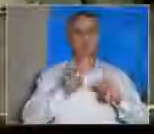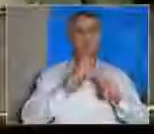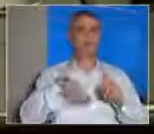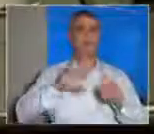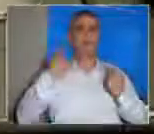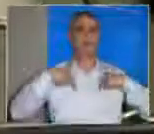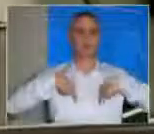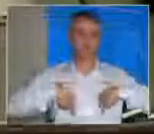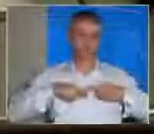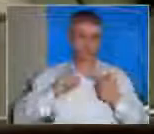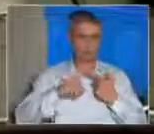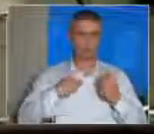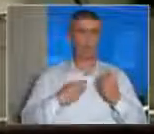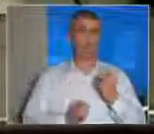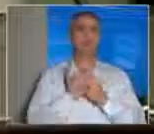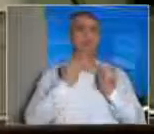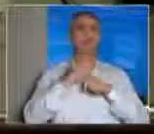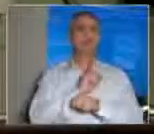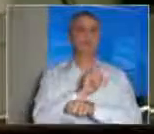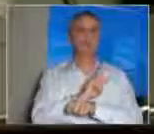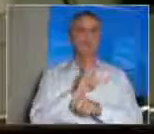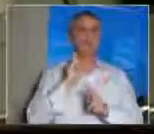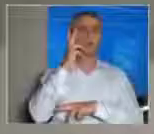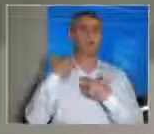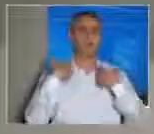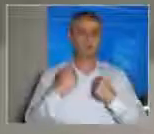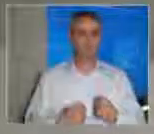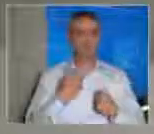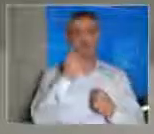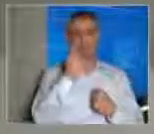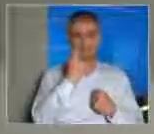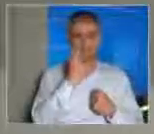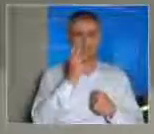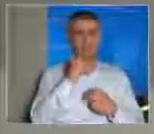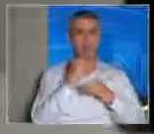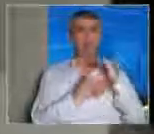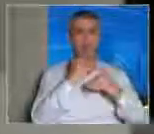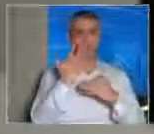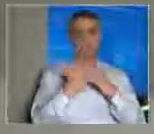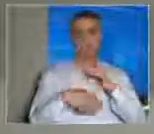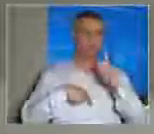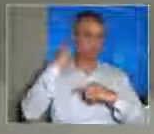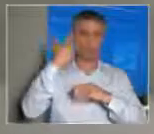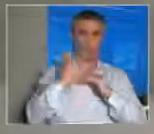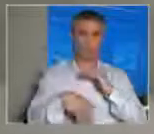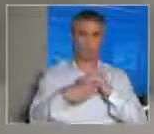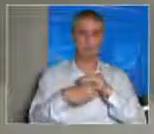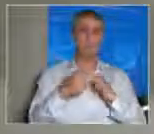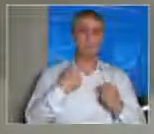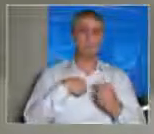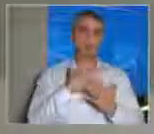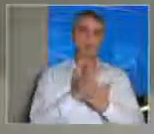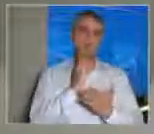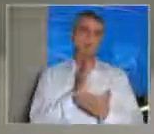הכנסת, הקמנו ועדות זמניות של חוץ וביטחון וכספים, או יותר נכון, התחלנו את התהליך שיסתיים שבוע הבא, ואנחנו